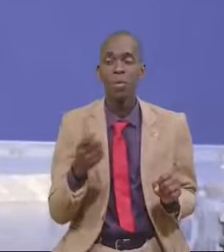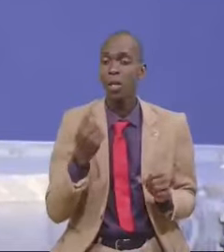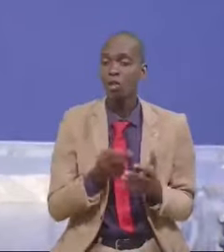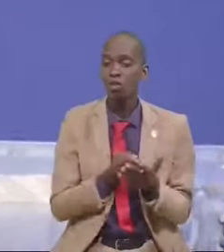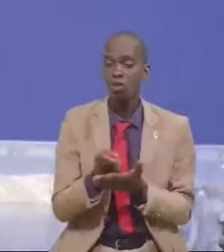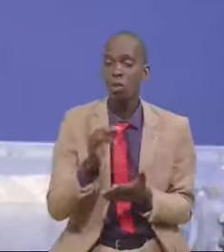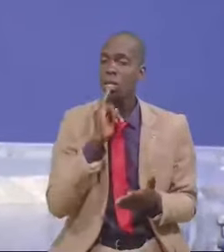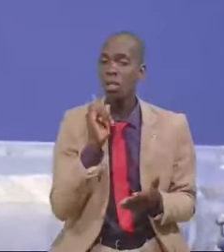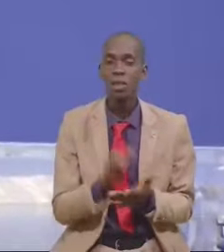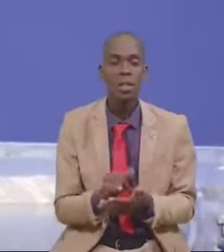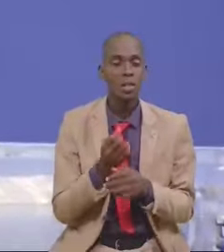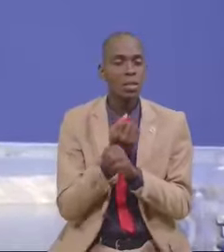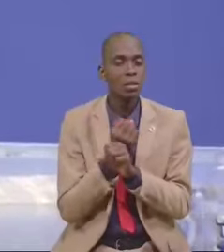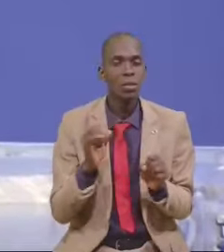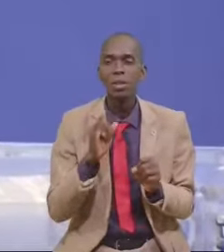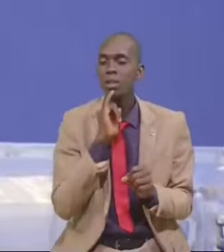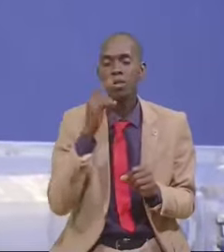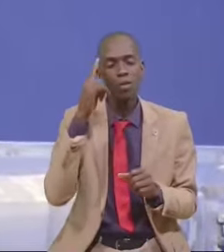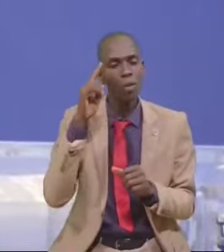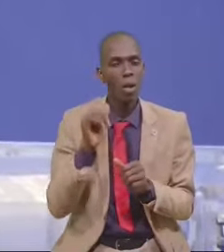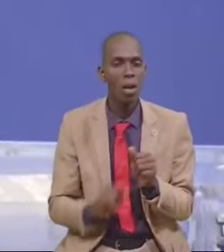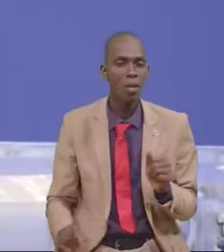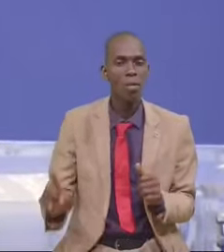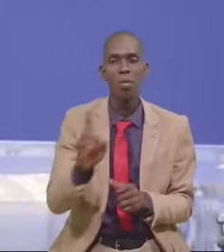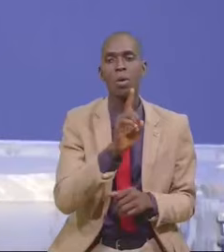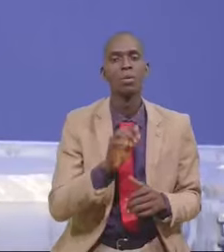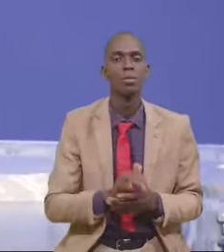La vérité, c'est que tout le monde peut venir au salut.